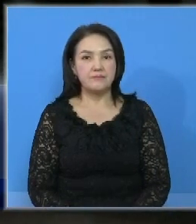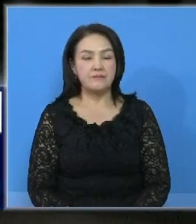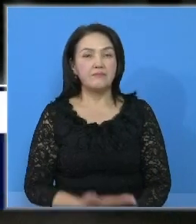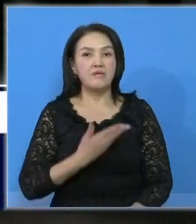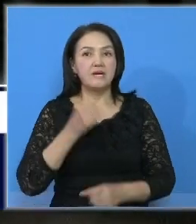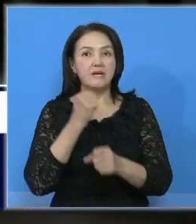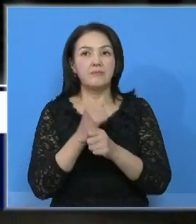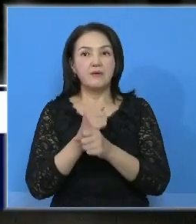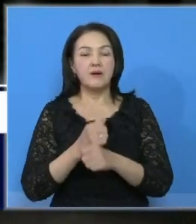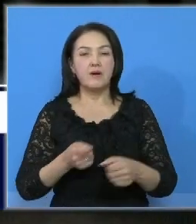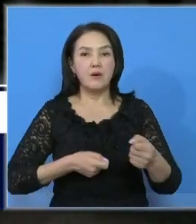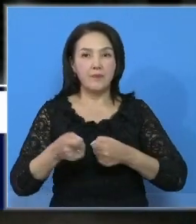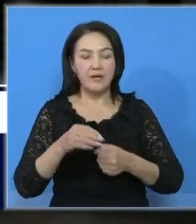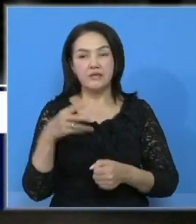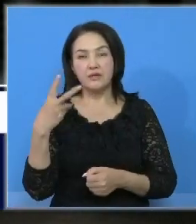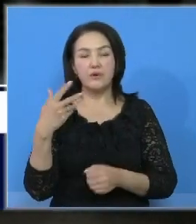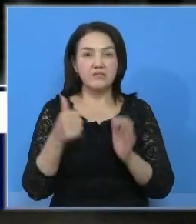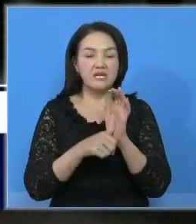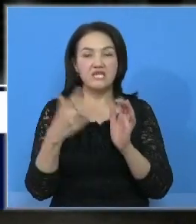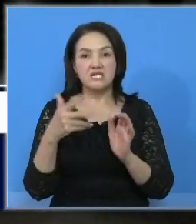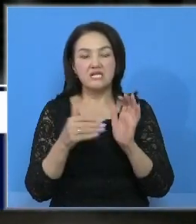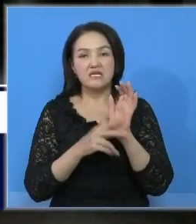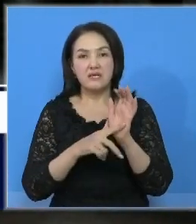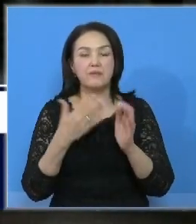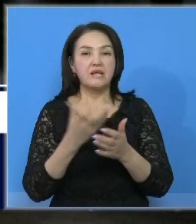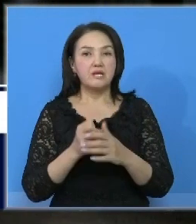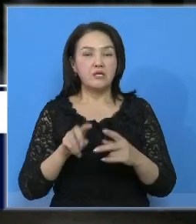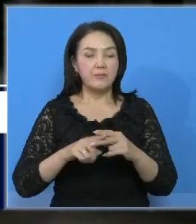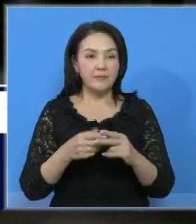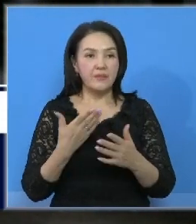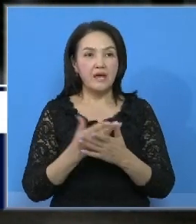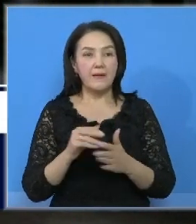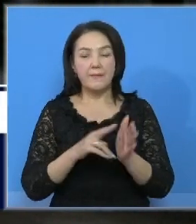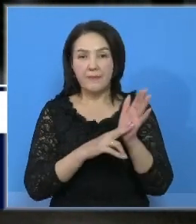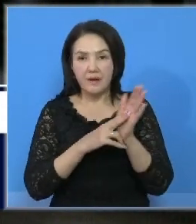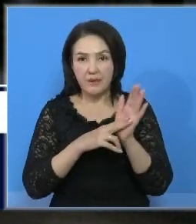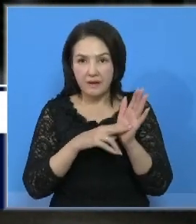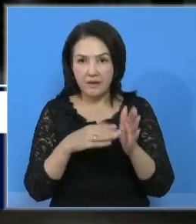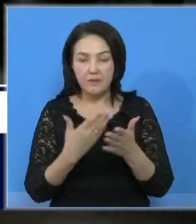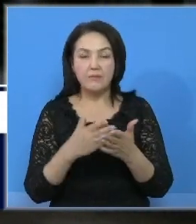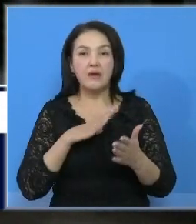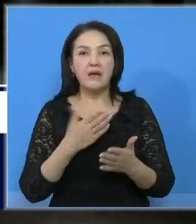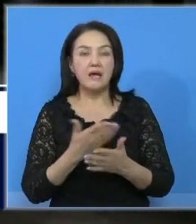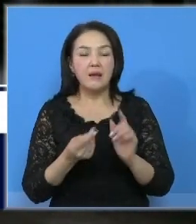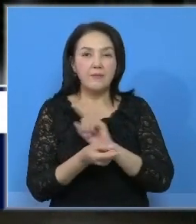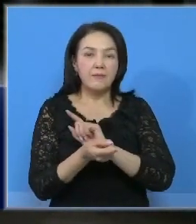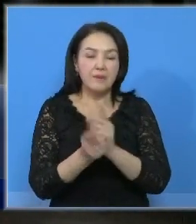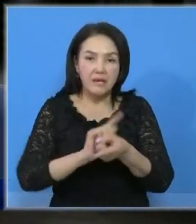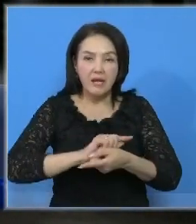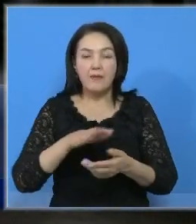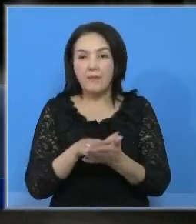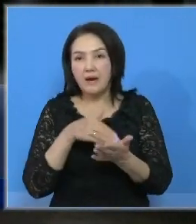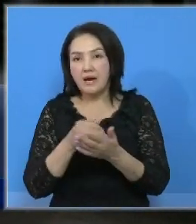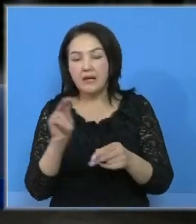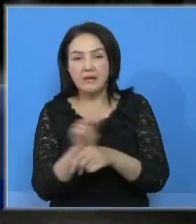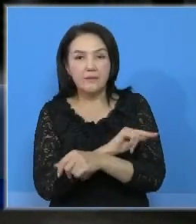Мы работаем по направлениям ТО-3, ТО-6 и ТО-7. Это стадии технического обслуживания тепловозов и вагонов. В основном меняем масло и ремонтируем